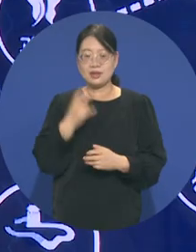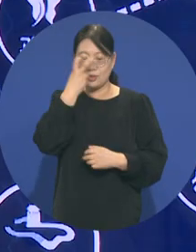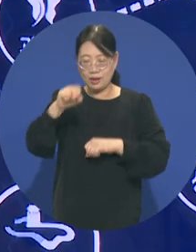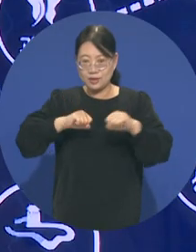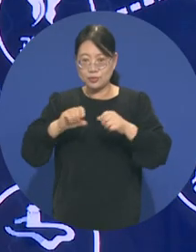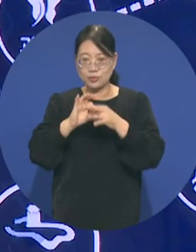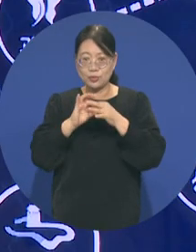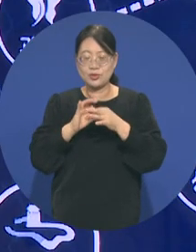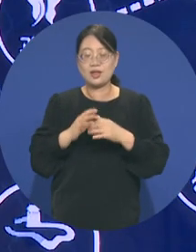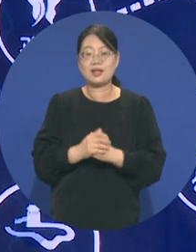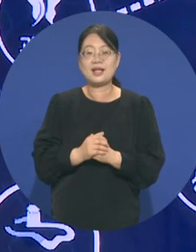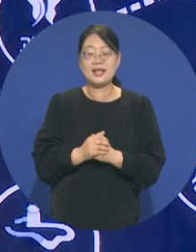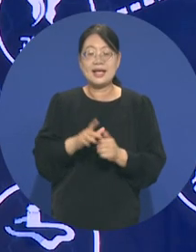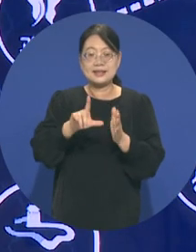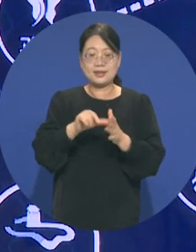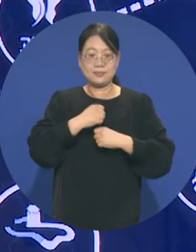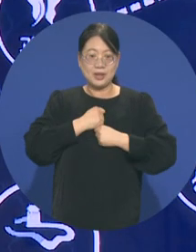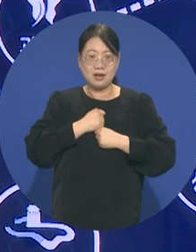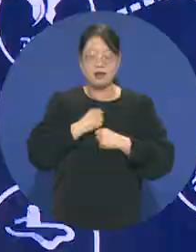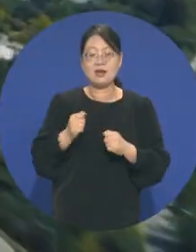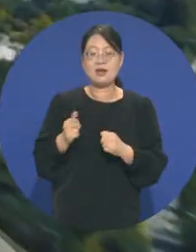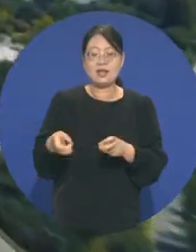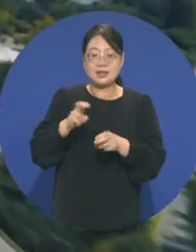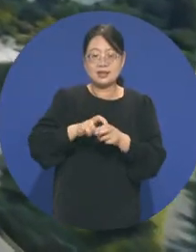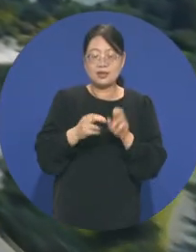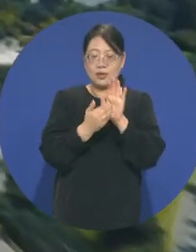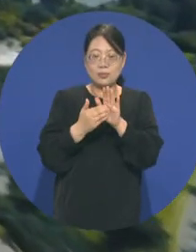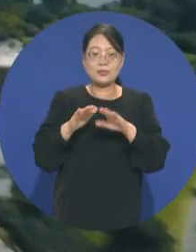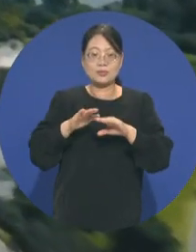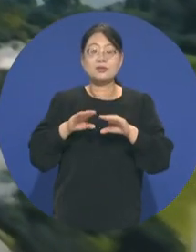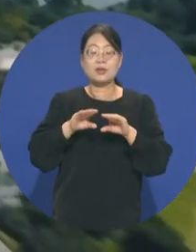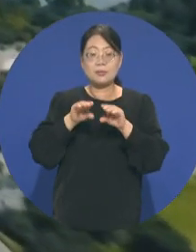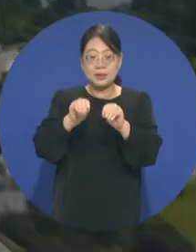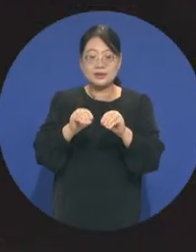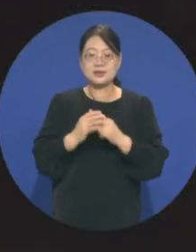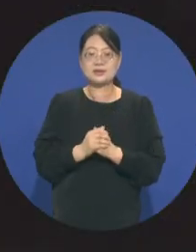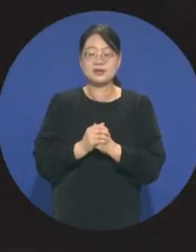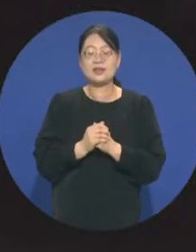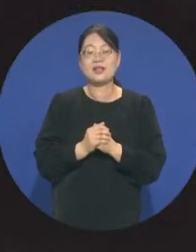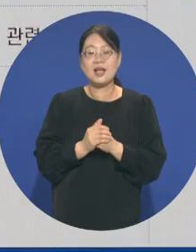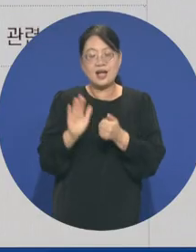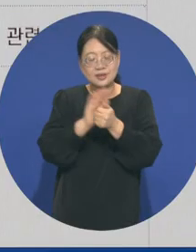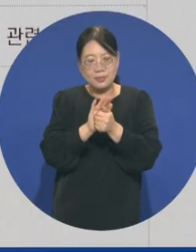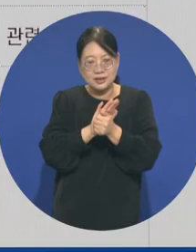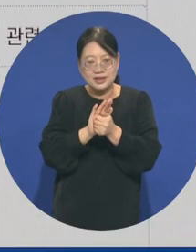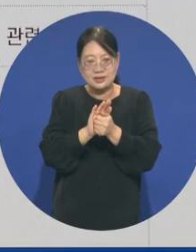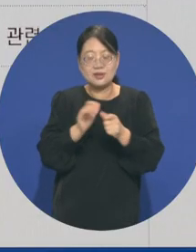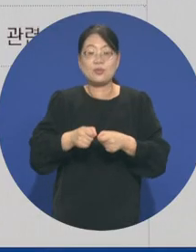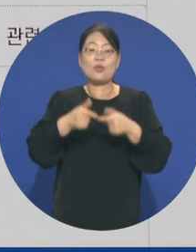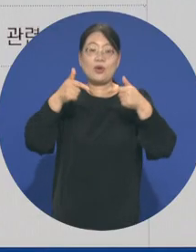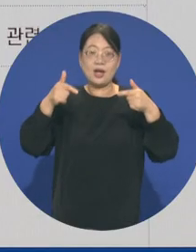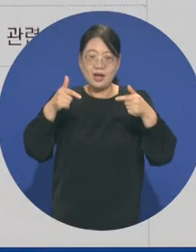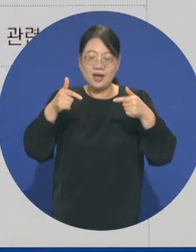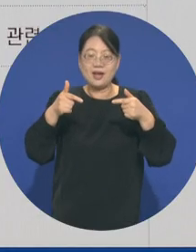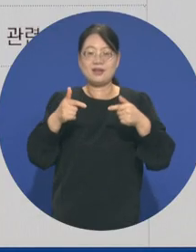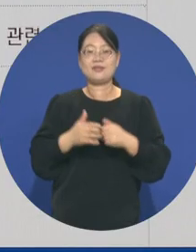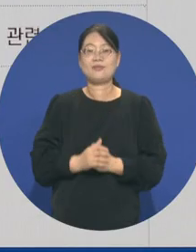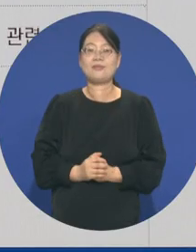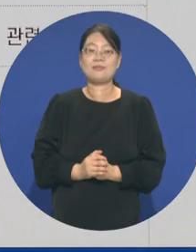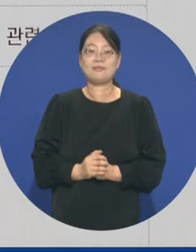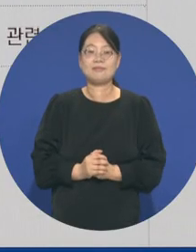활동을 통해 운행 시간 준수 승차 거부 방지 등 운송 질서 확립과 서비스 확보에 힘쓸 계획입니다